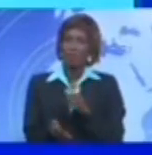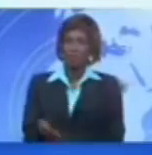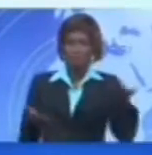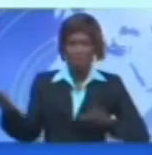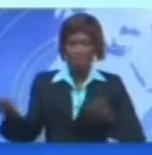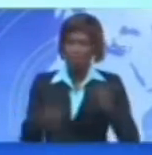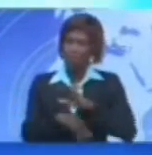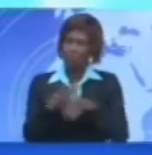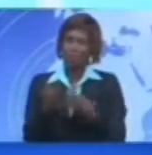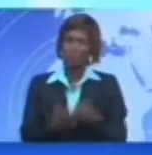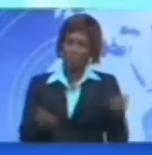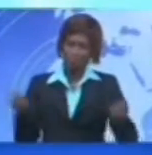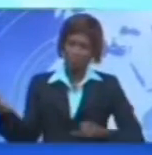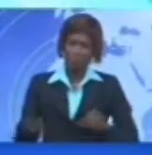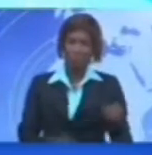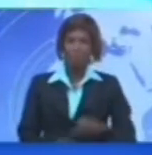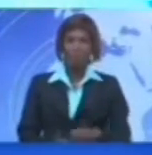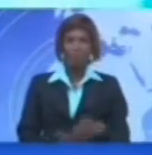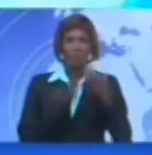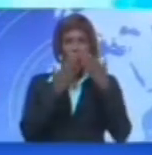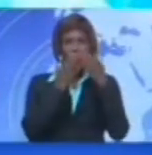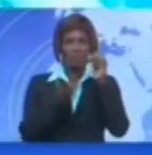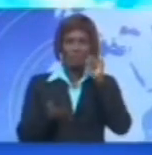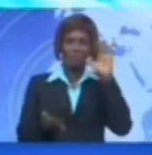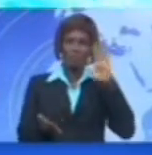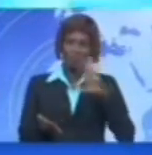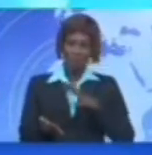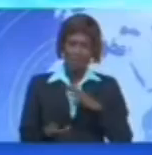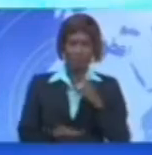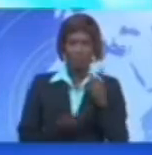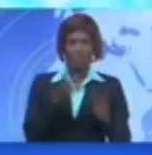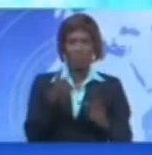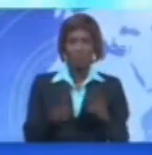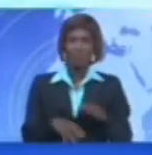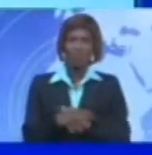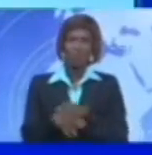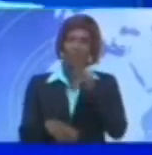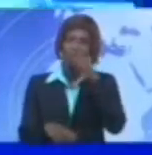chacun. Alors, merci madame d'être passée sur le plateau du Gabon Télévision. C'est moi qui vous dis Alors. merci.